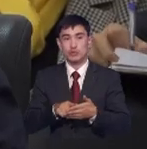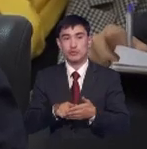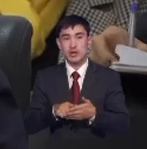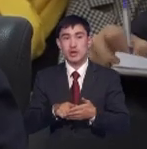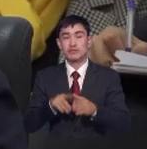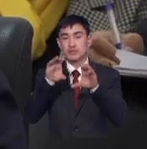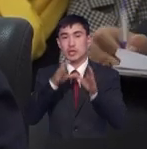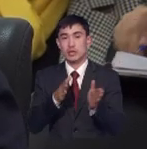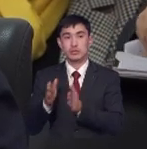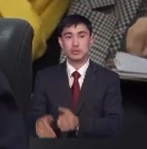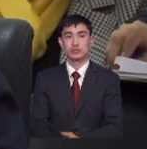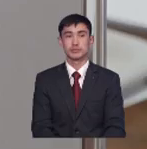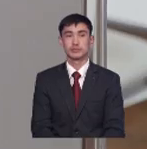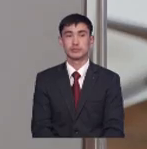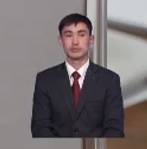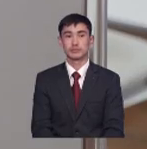в рамках